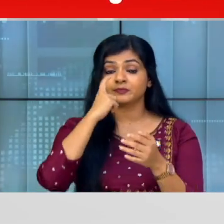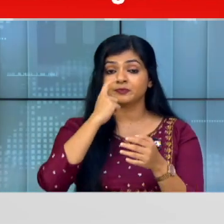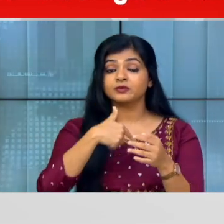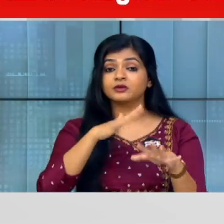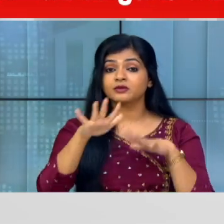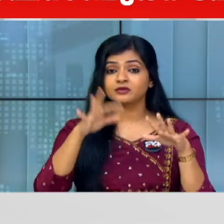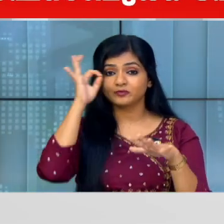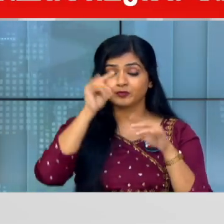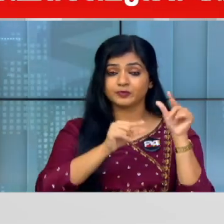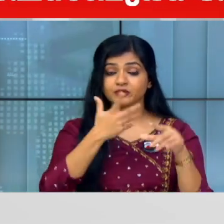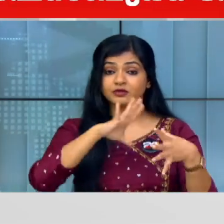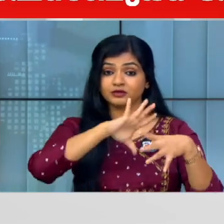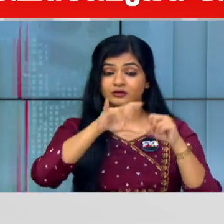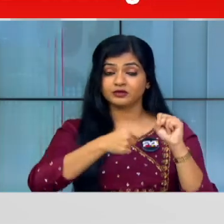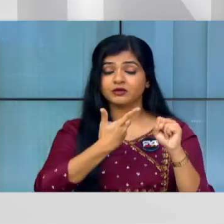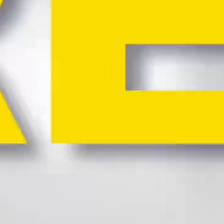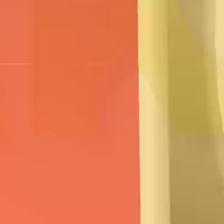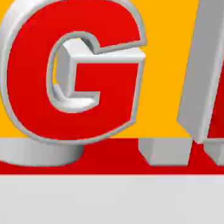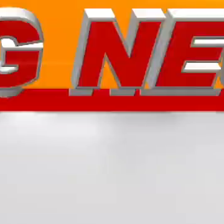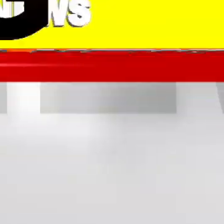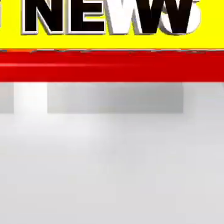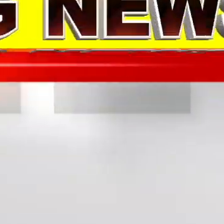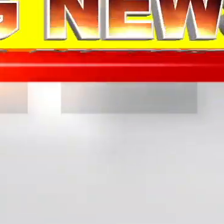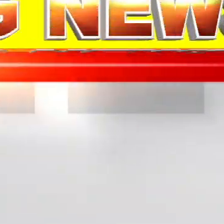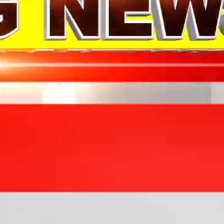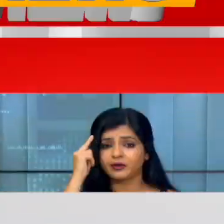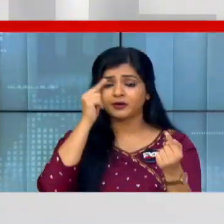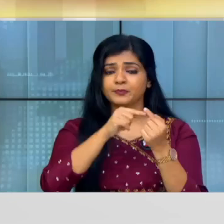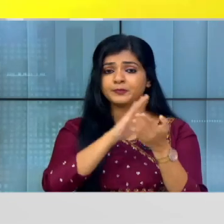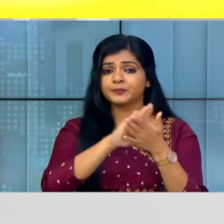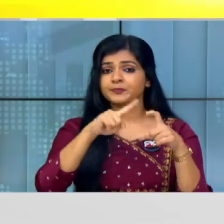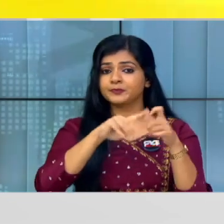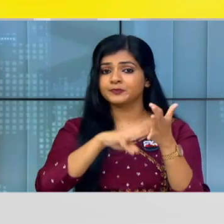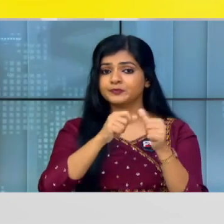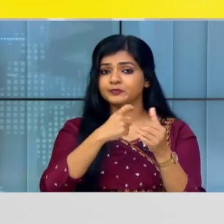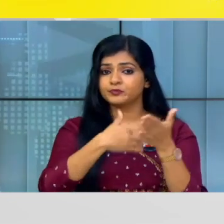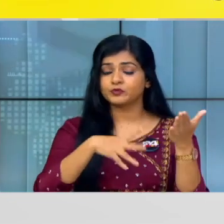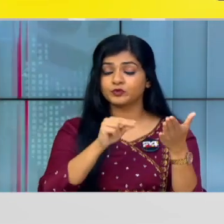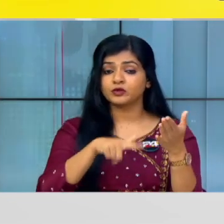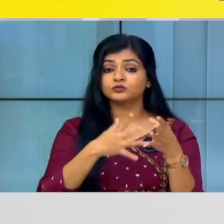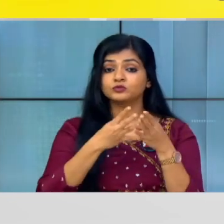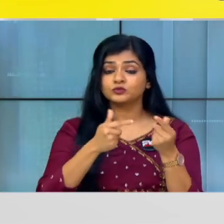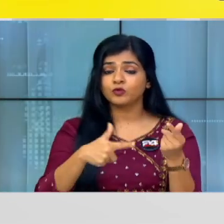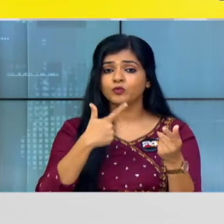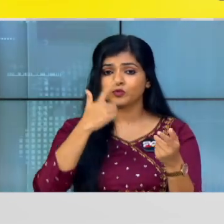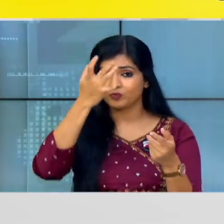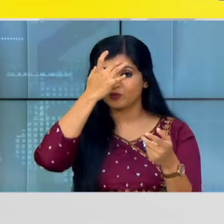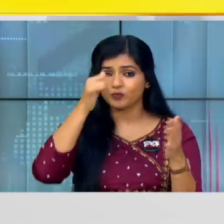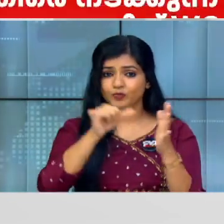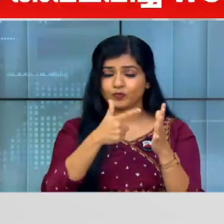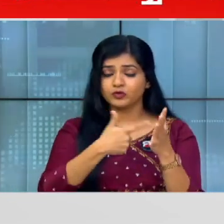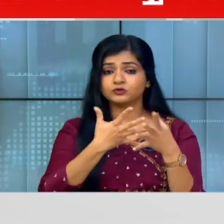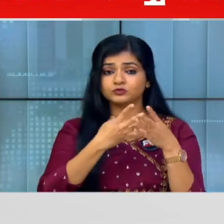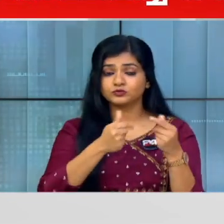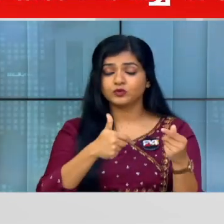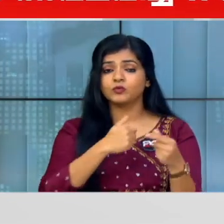ഹേമ കമ്മിറ്റി റിപ്പോർട്ട് ഉപയോഗിക്കേണ്ടതെന്നും പരിഹരിക്കേണ്ടവ മനസ്സിലാക്കി തിരുത്തി മുന്നോട്ട് പോകാനുള്ള ആർജവമാണ് വേണ്ടതെന്നും നിലവിൽ